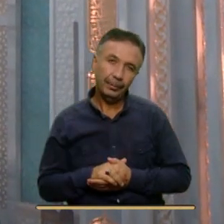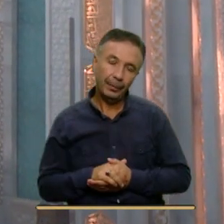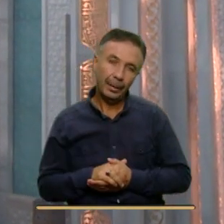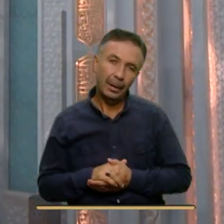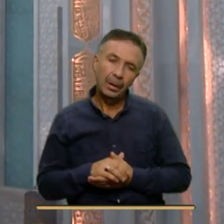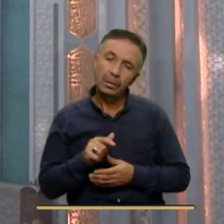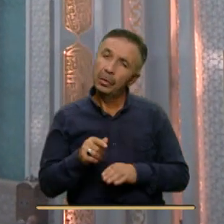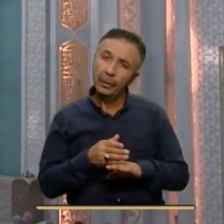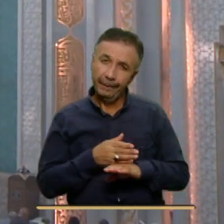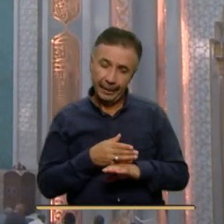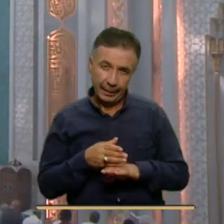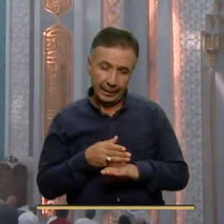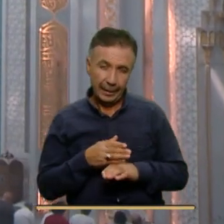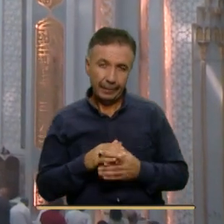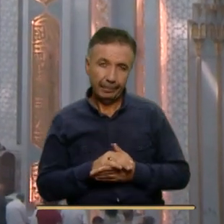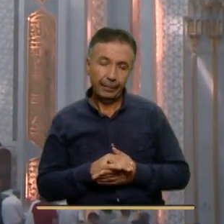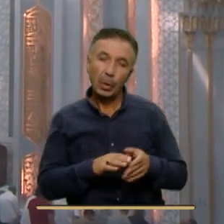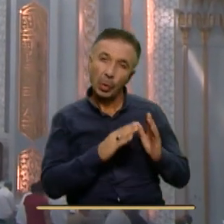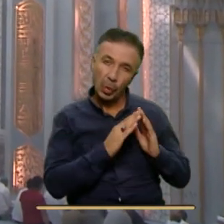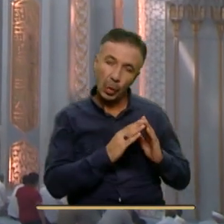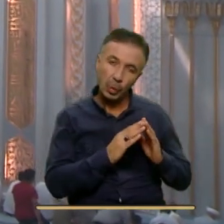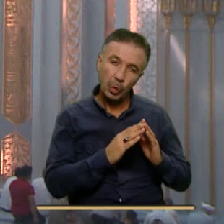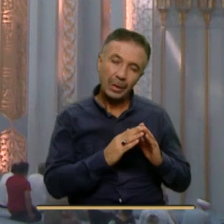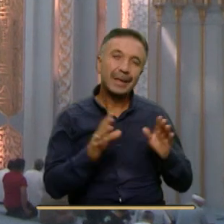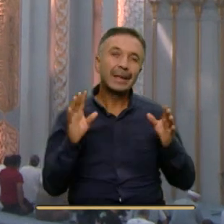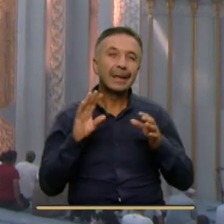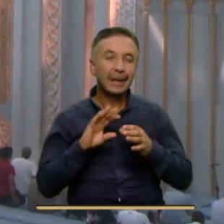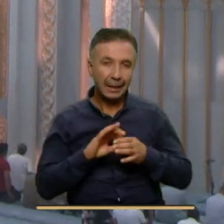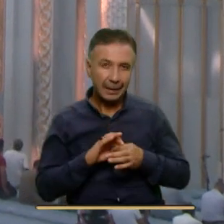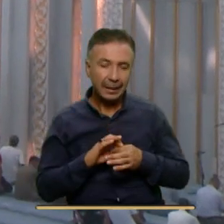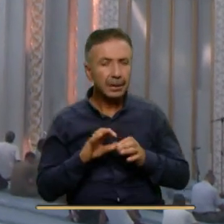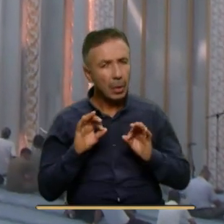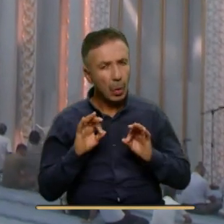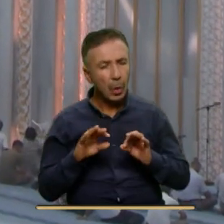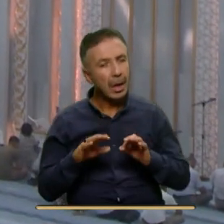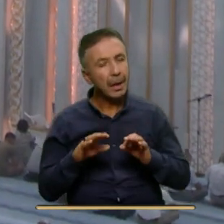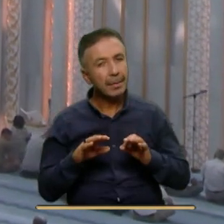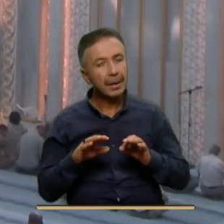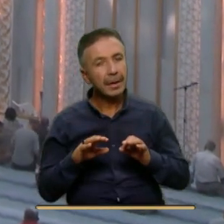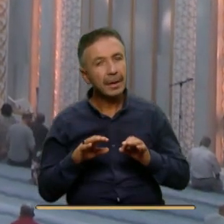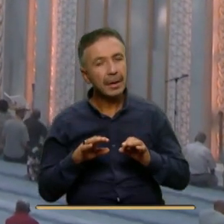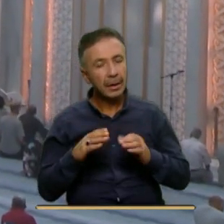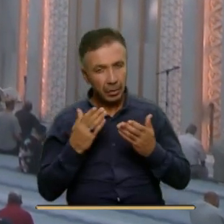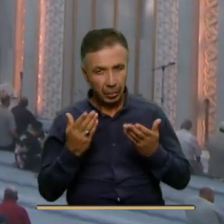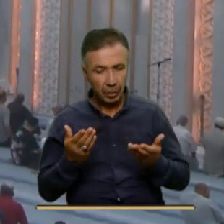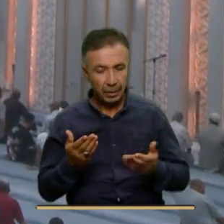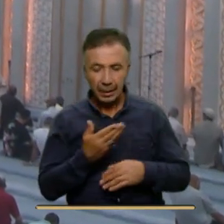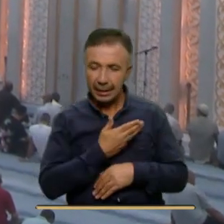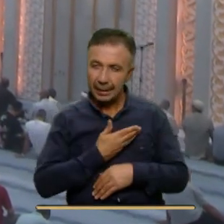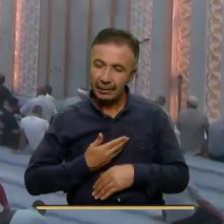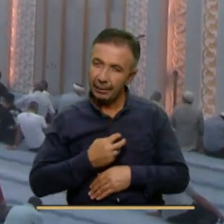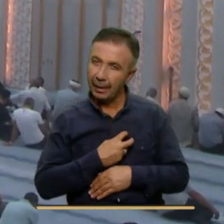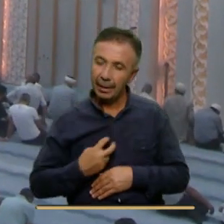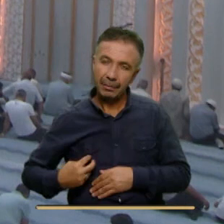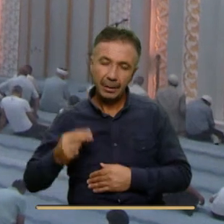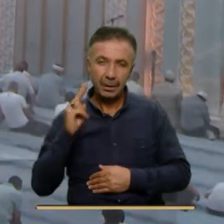Bu vesileyle komşuluk ilişkisi öyle bir durumdur ki sevgili Peygamberimiz